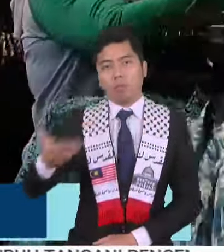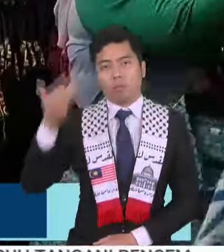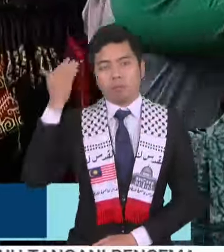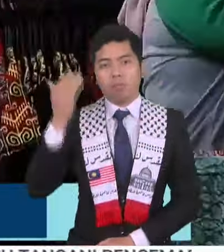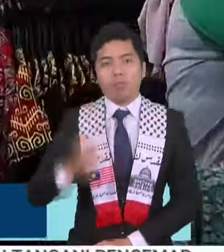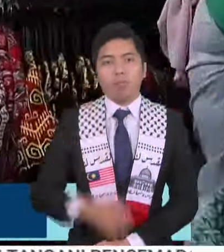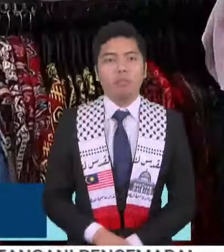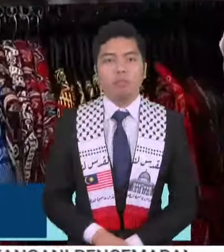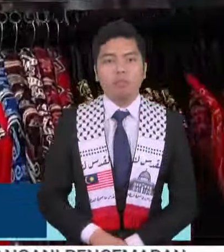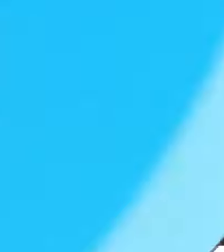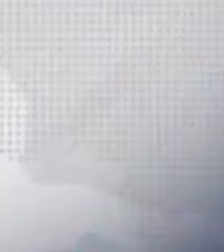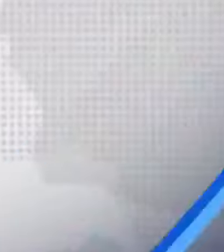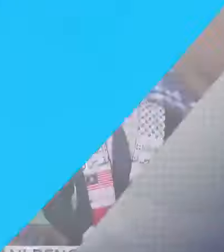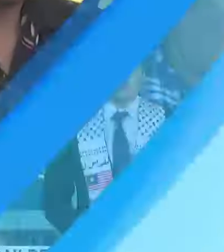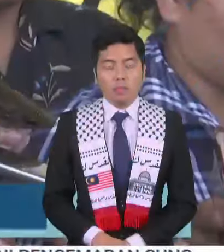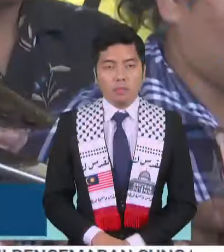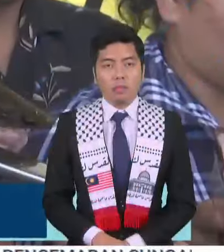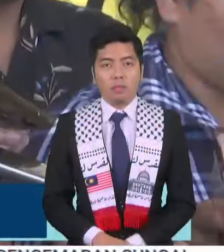Mei lepas.